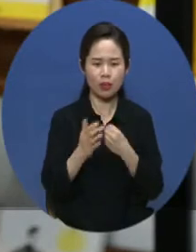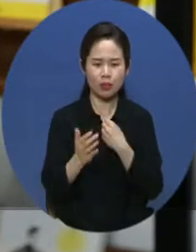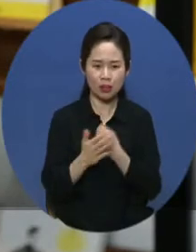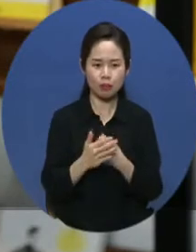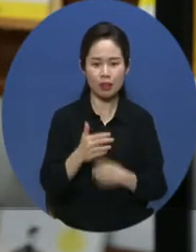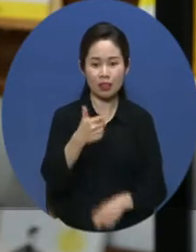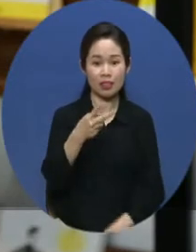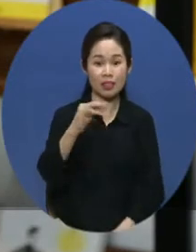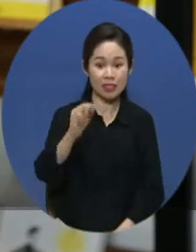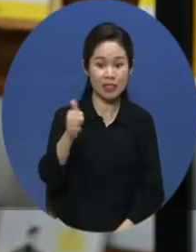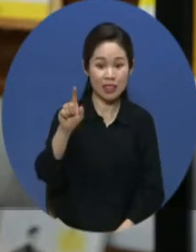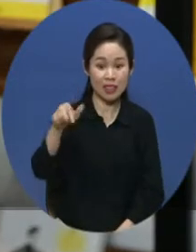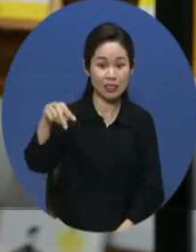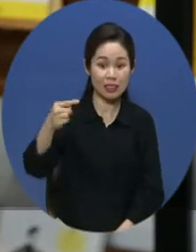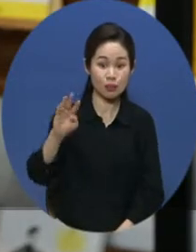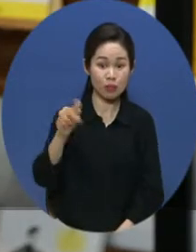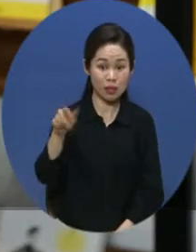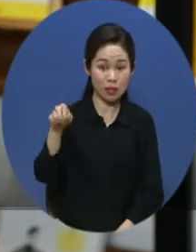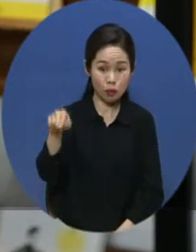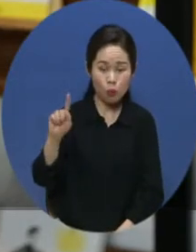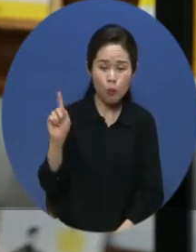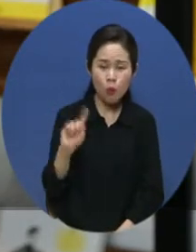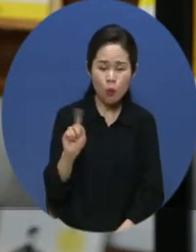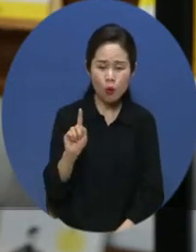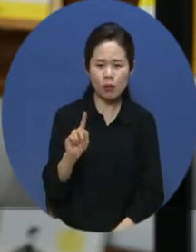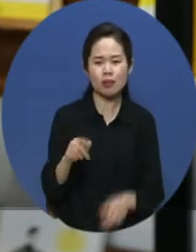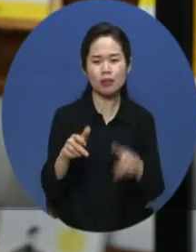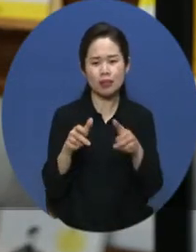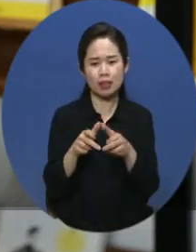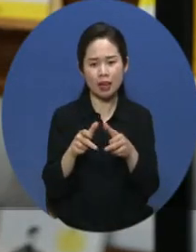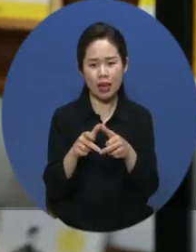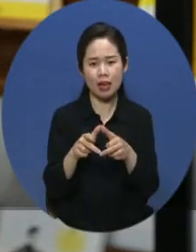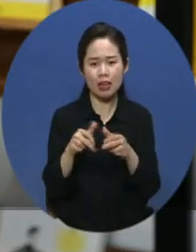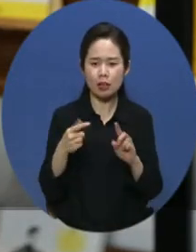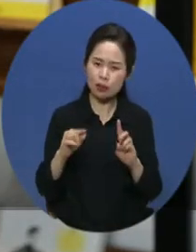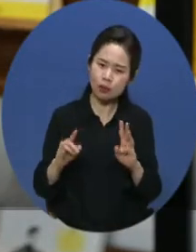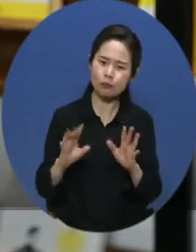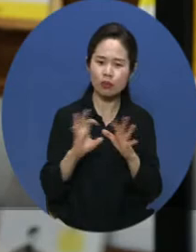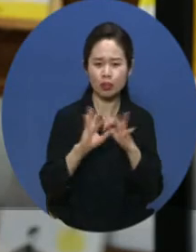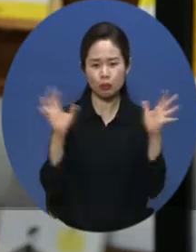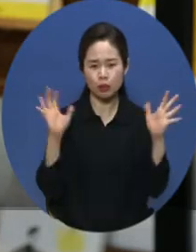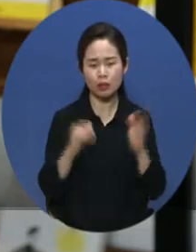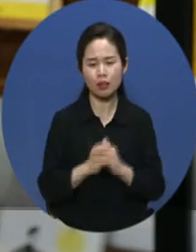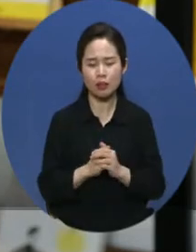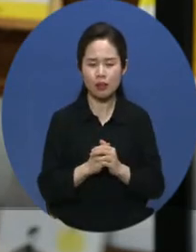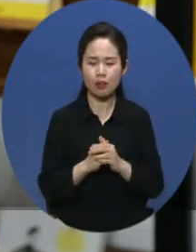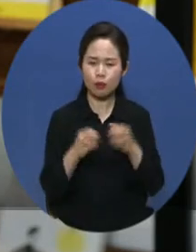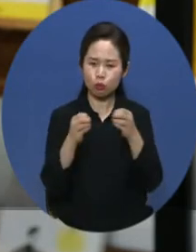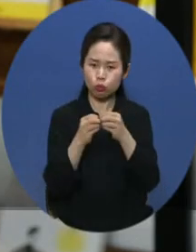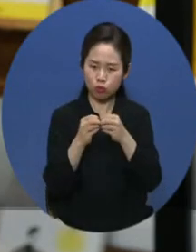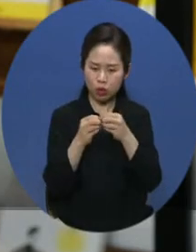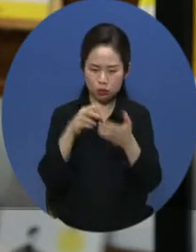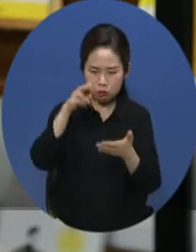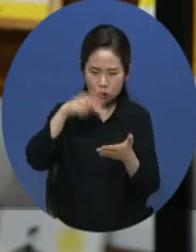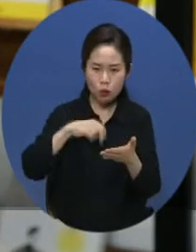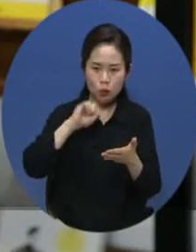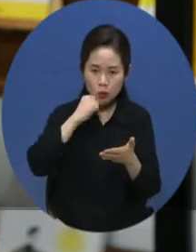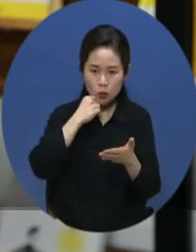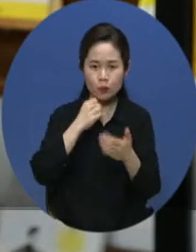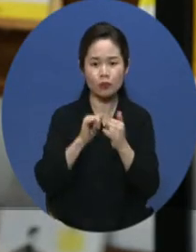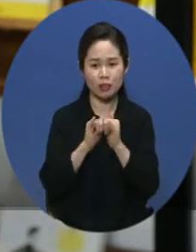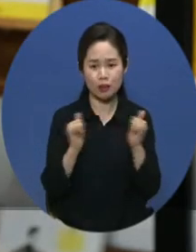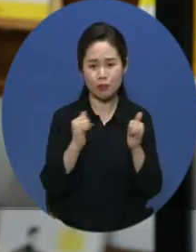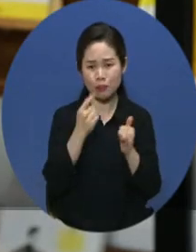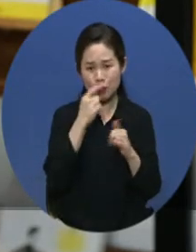경계선 지능 뭐 이런 장애 등급에 상관없이 문해력이나 인지능력이 낮은 분들을 통칭해서 사용을